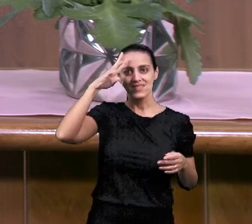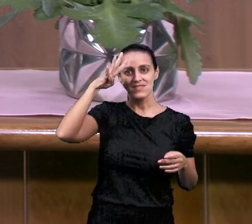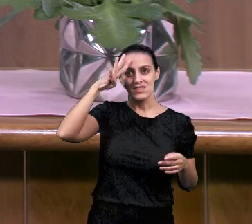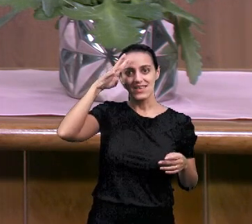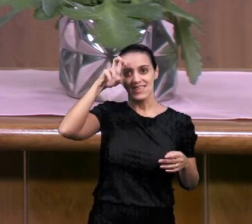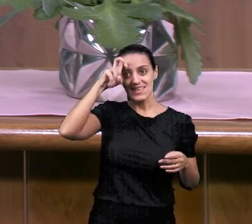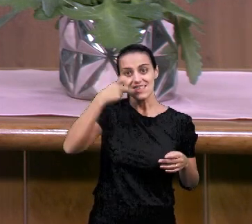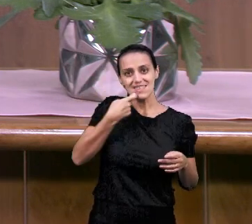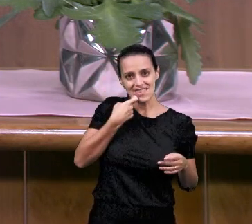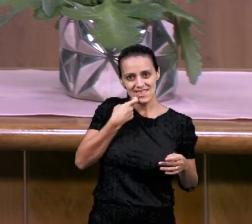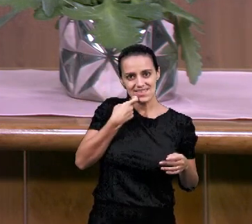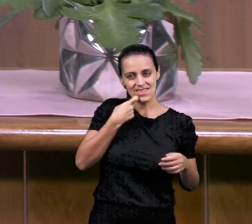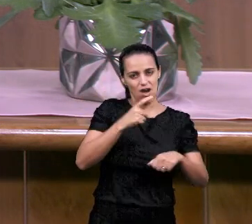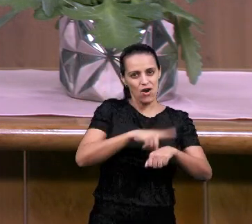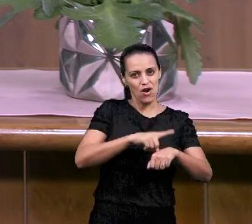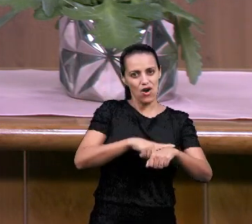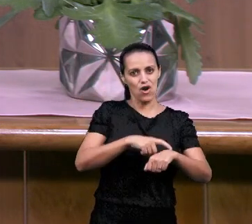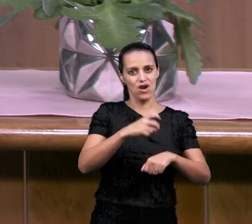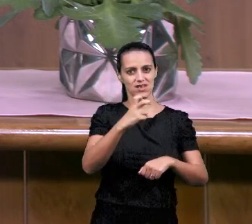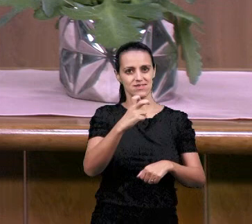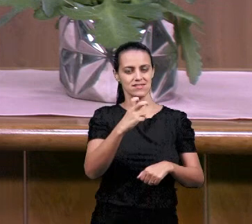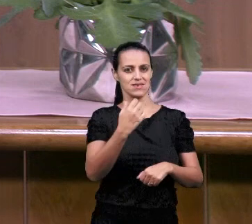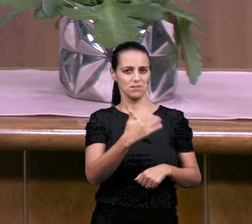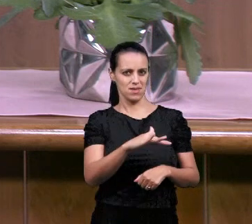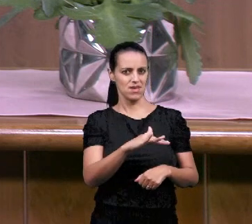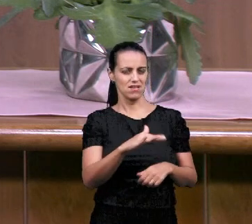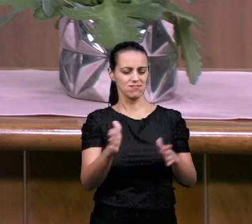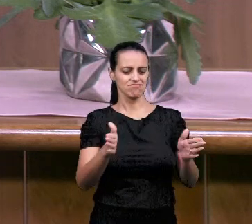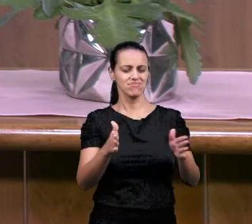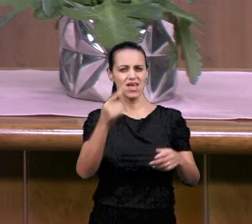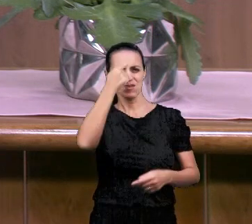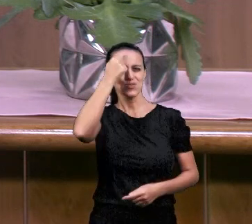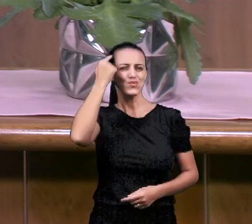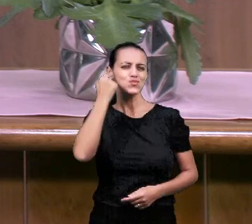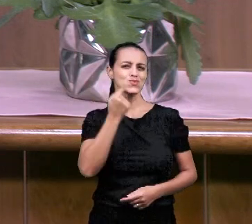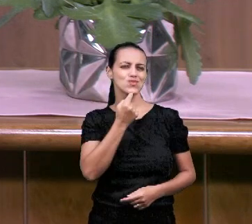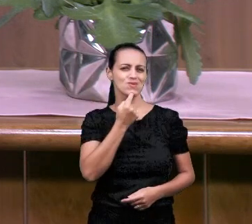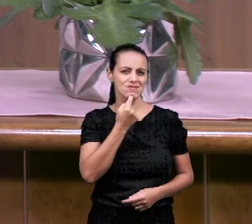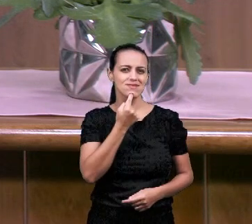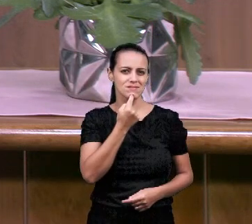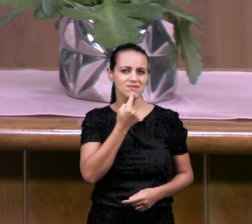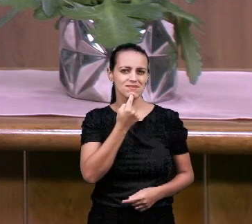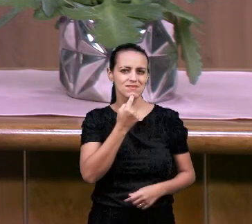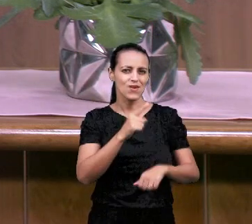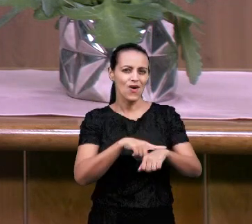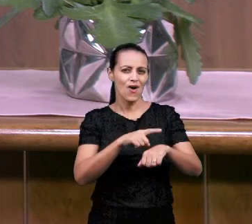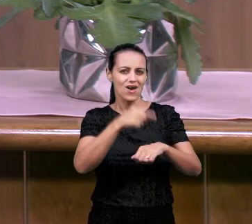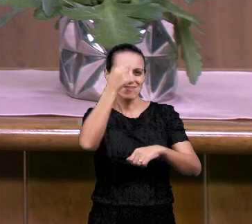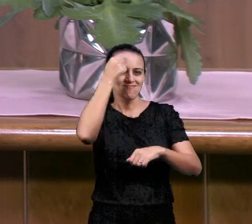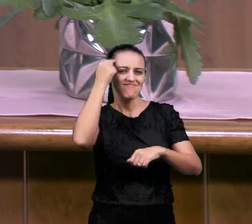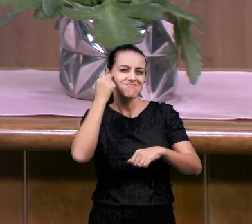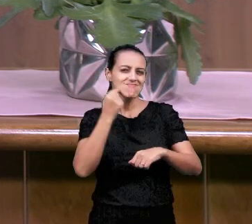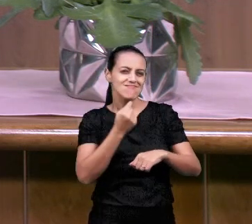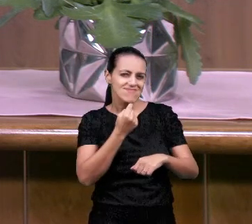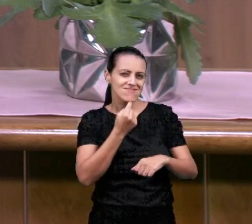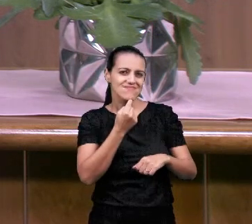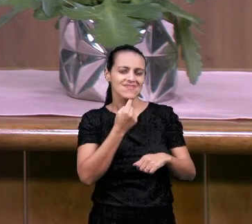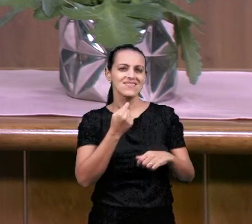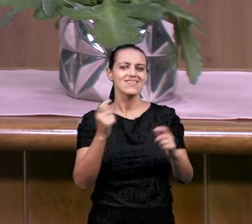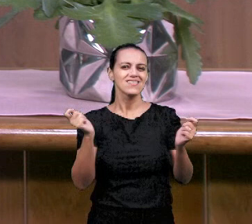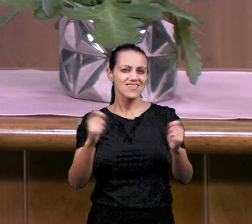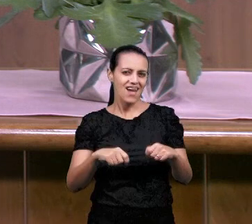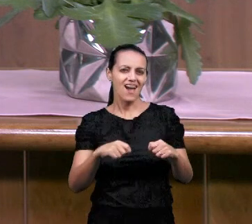30 minutes de la télé, il y a un temps qui est compté, n'est-ce pas? Donc, il dure 30